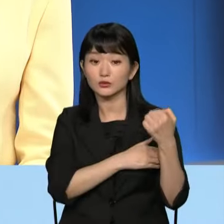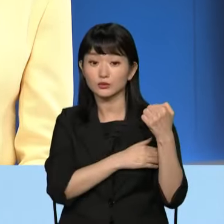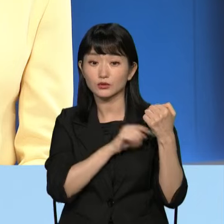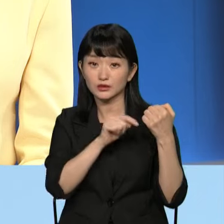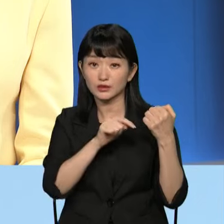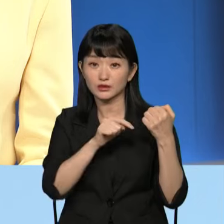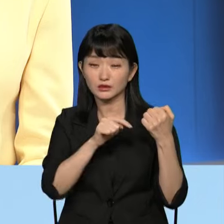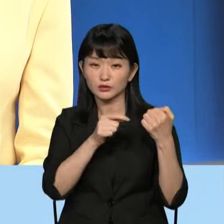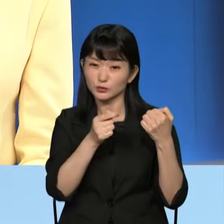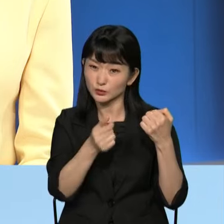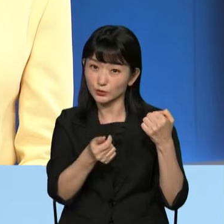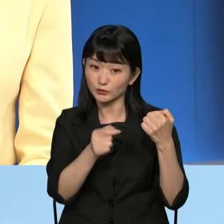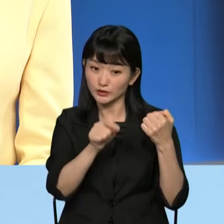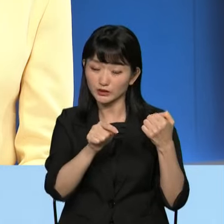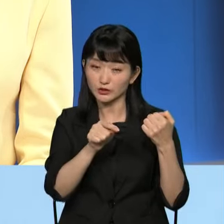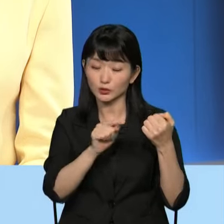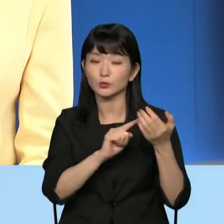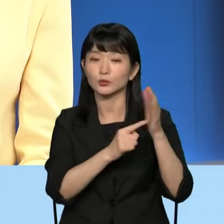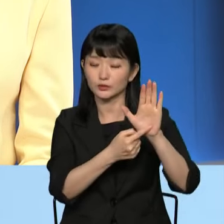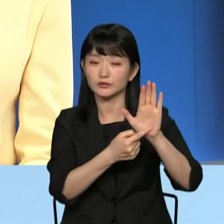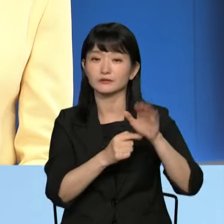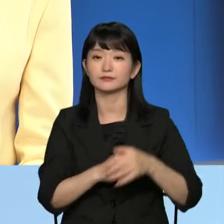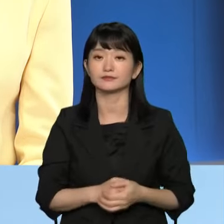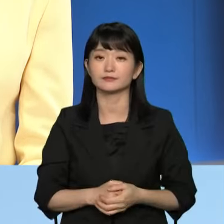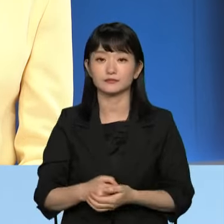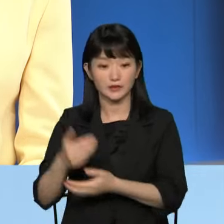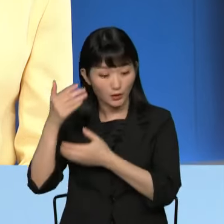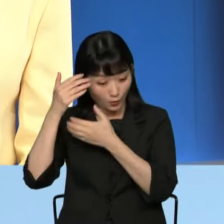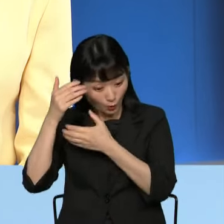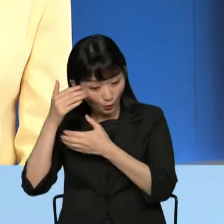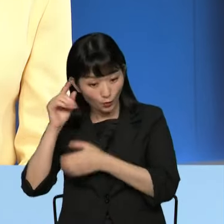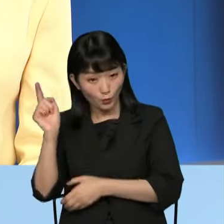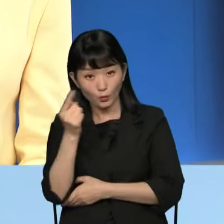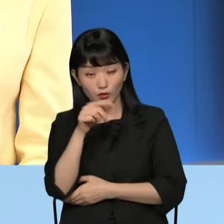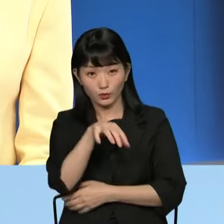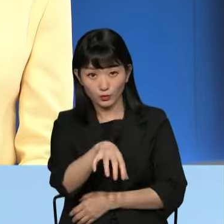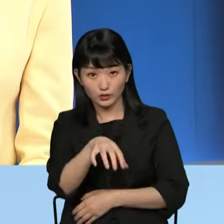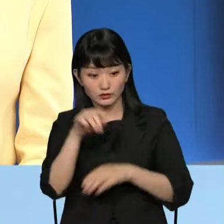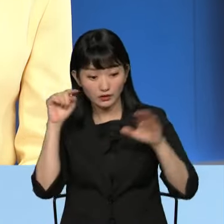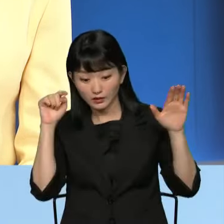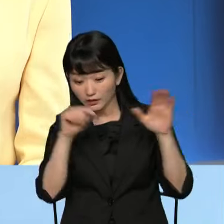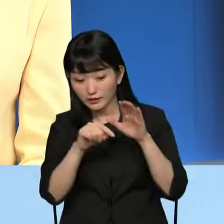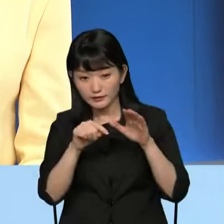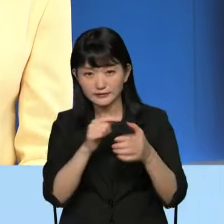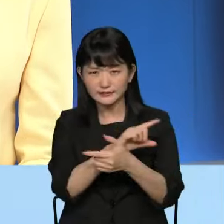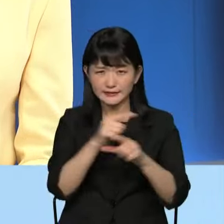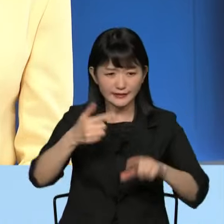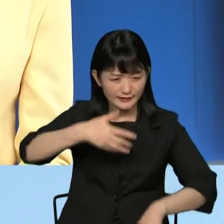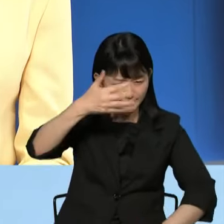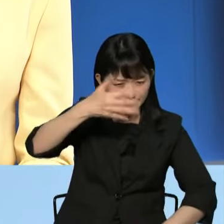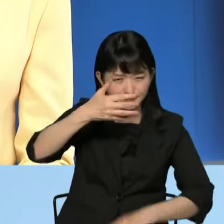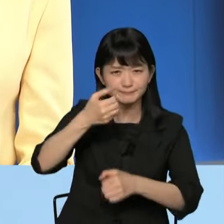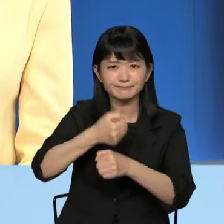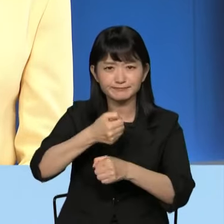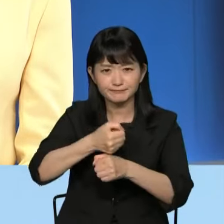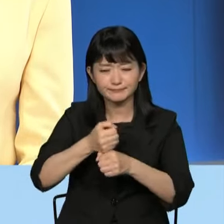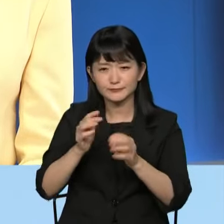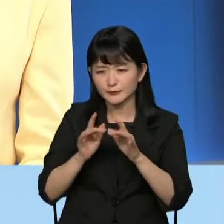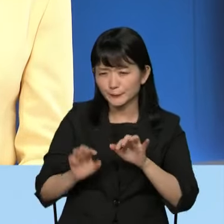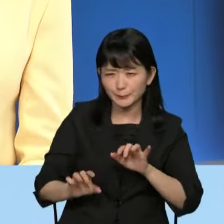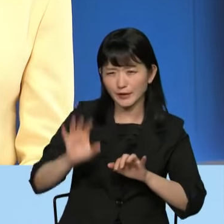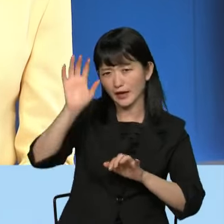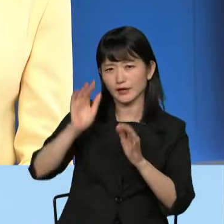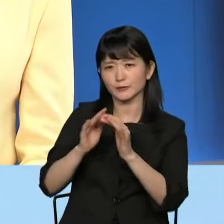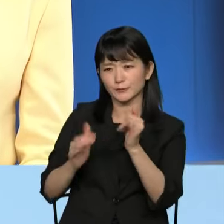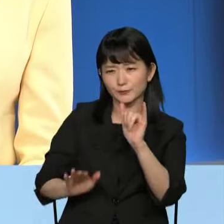적었다 그러면 그거를 이제 오픈을 해주고 하면서 팬들이 야구장에서 다양한 그런 영상들을 만들어서 또 유튜브에